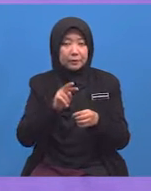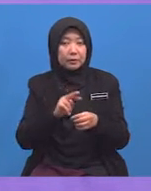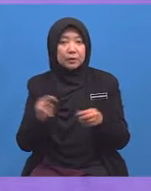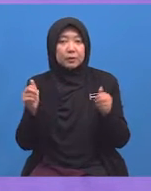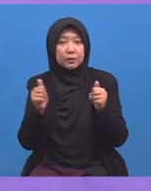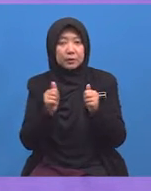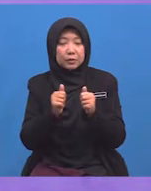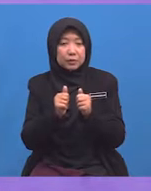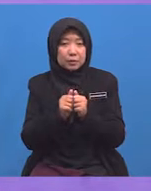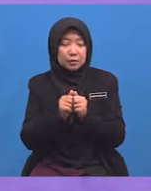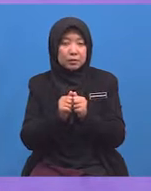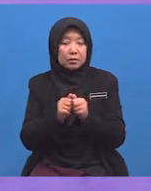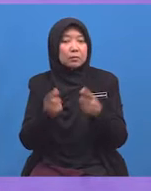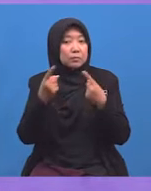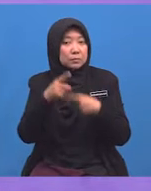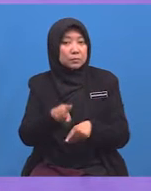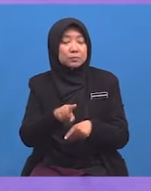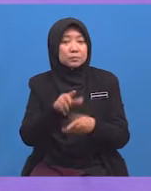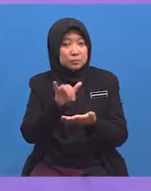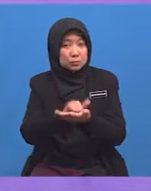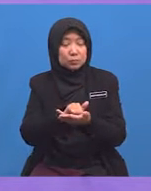dengan situasi tersebut?